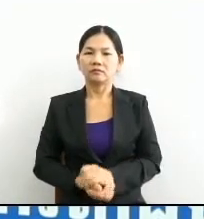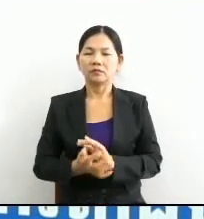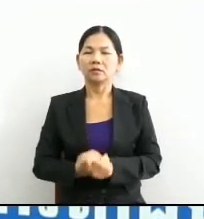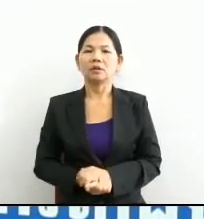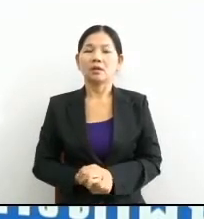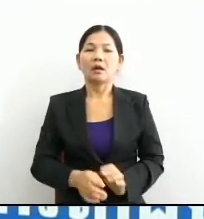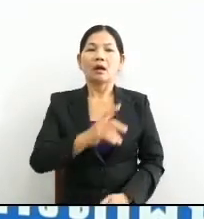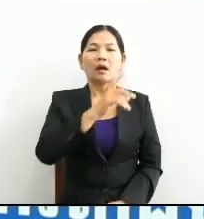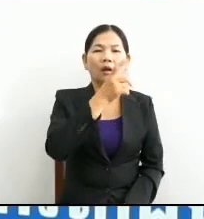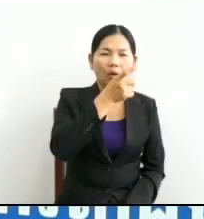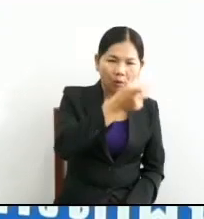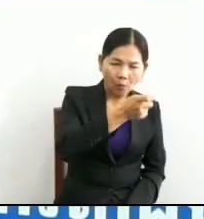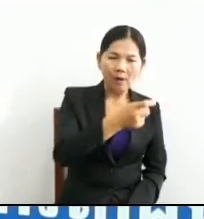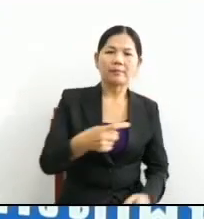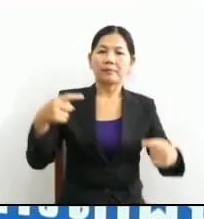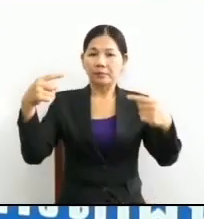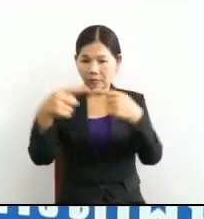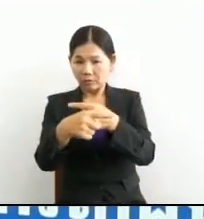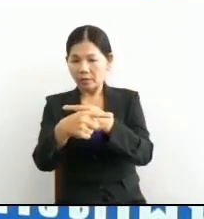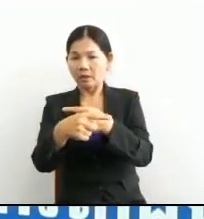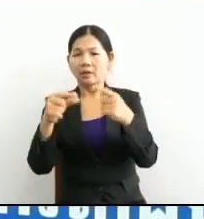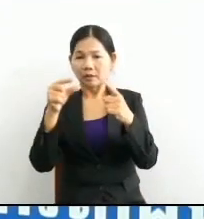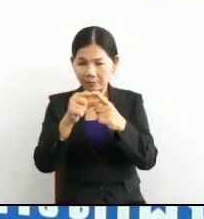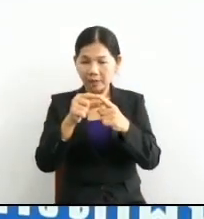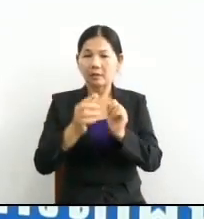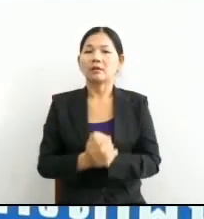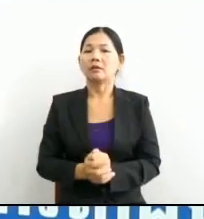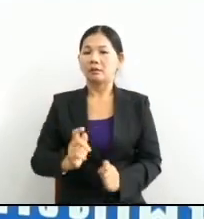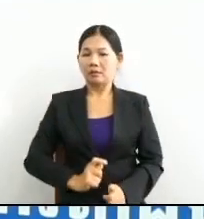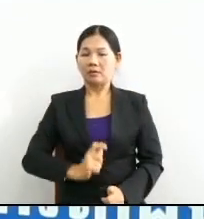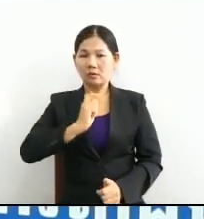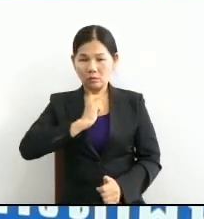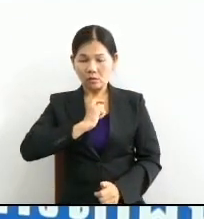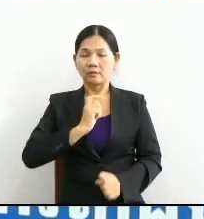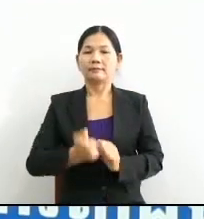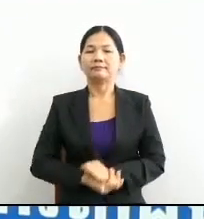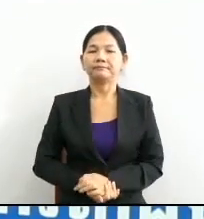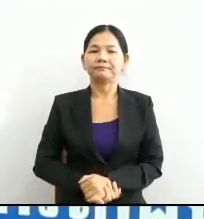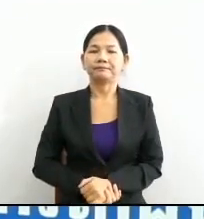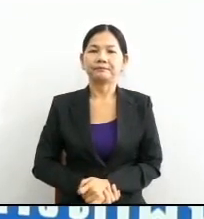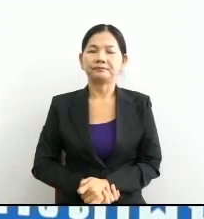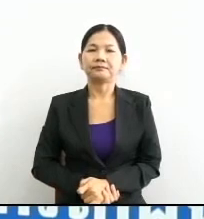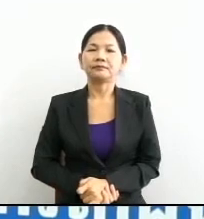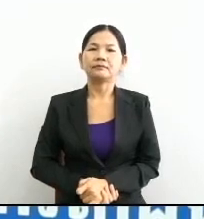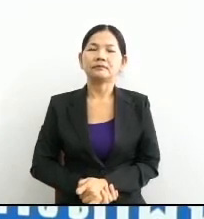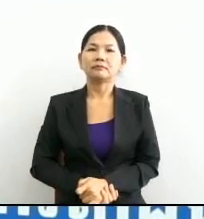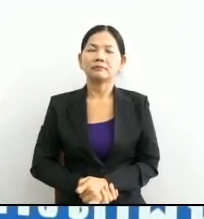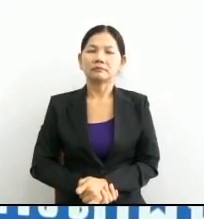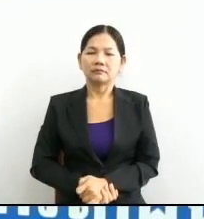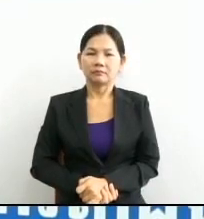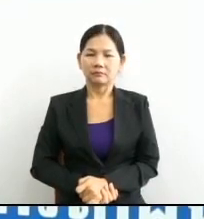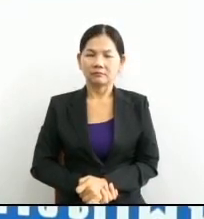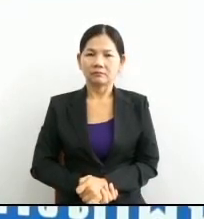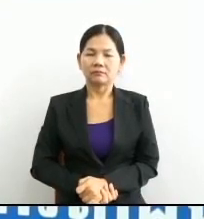nè sọc cốt chị mùi nè bị ở tì vững cốt nè vì miên xem xem tiệt đại con là toàn màn bằng à tại slap bên đi